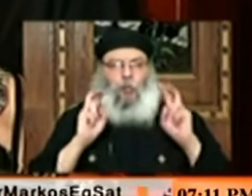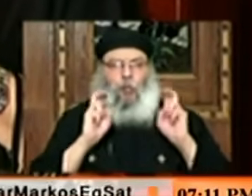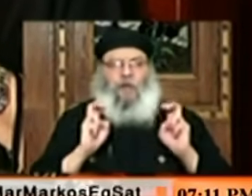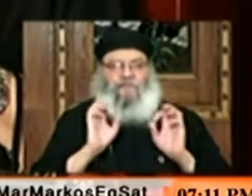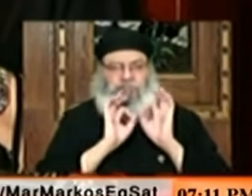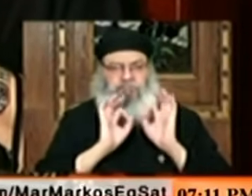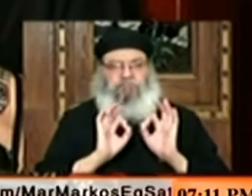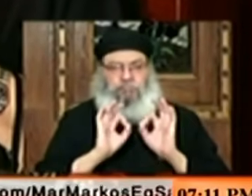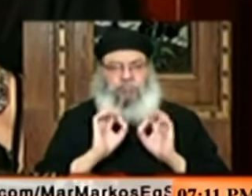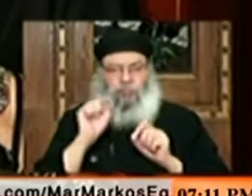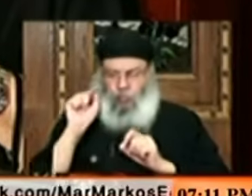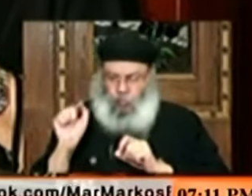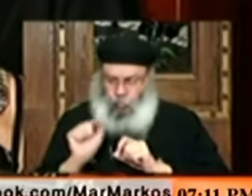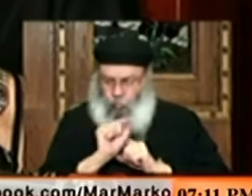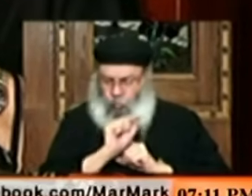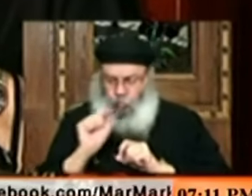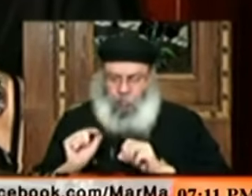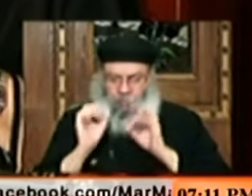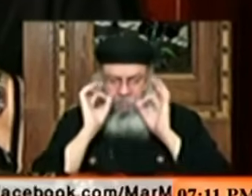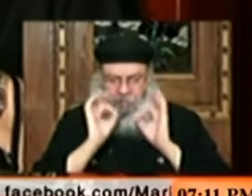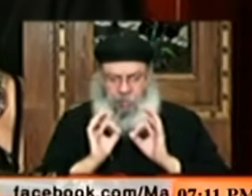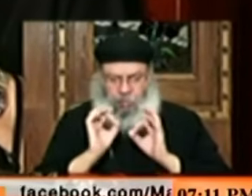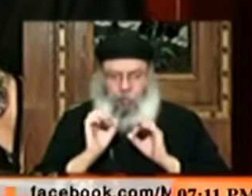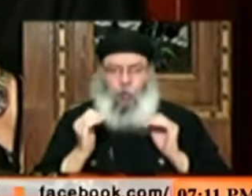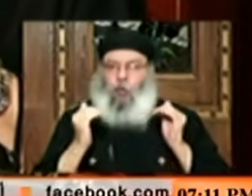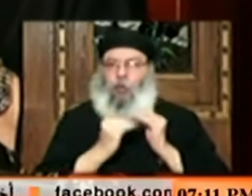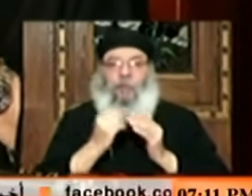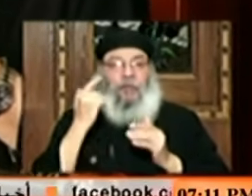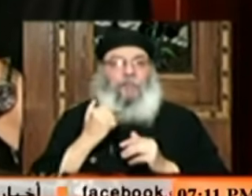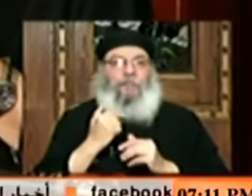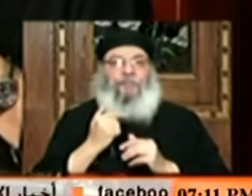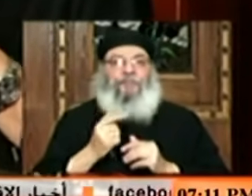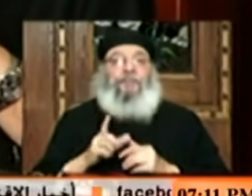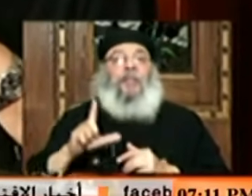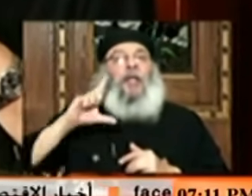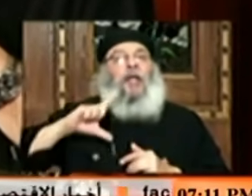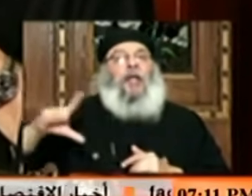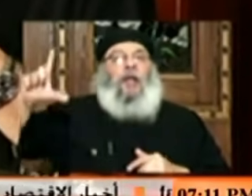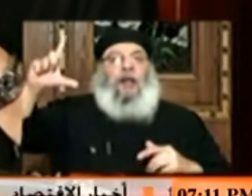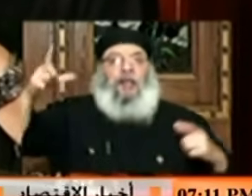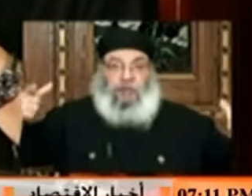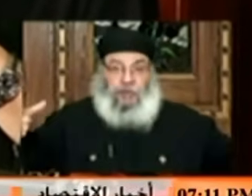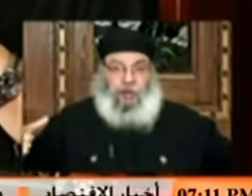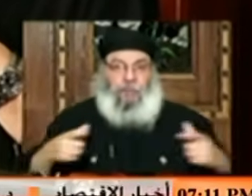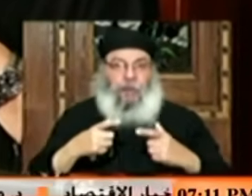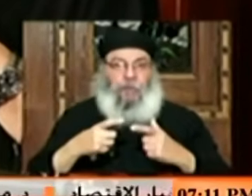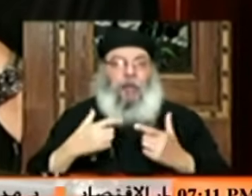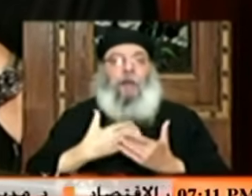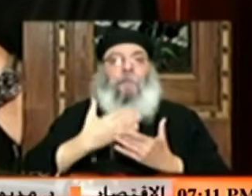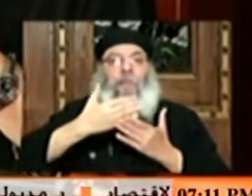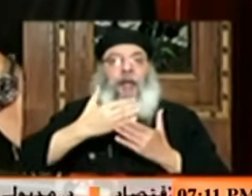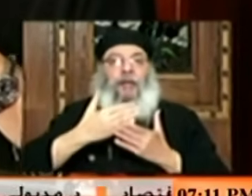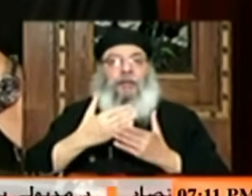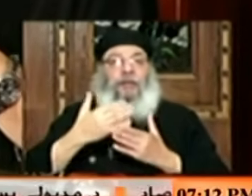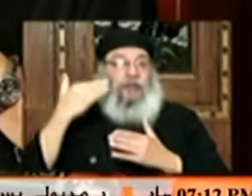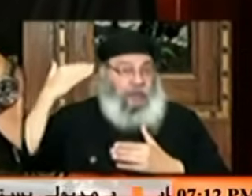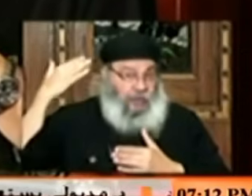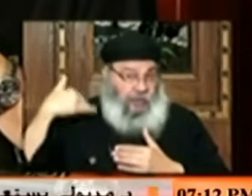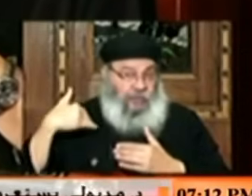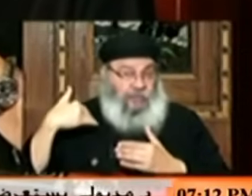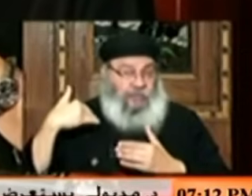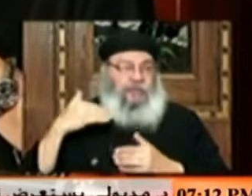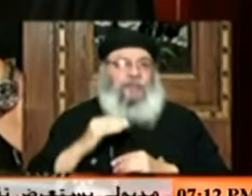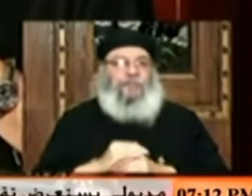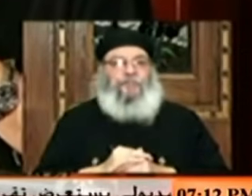الحاجات ده هيت ويقف ان يوم السبت رئيس المجمع قال بعد ما المراه المنحنيه شوف